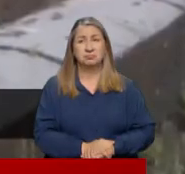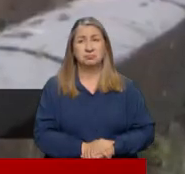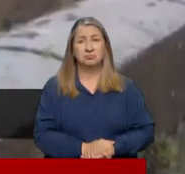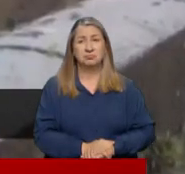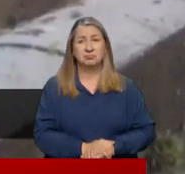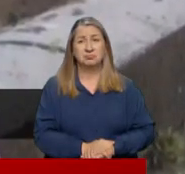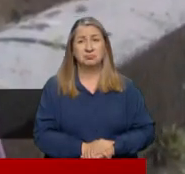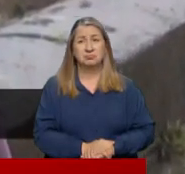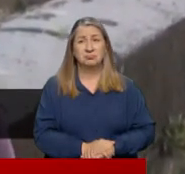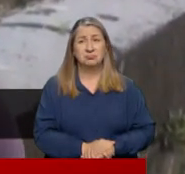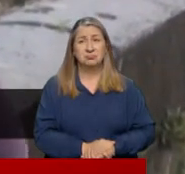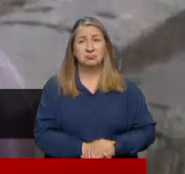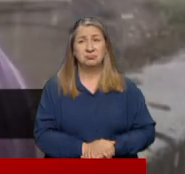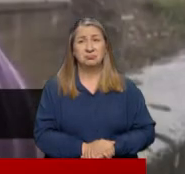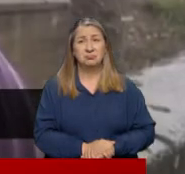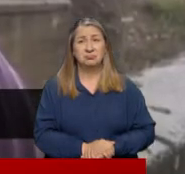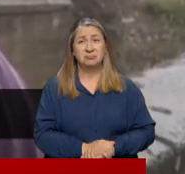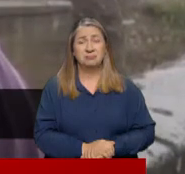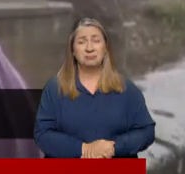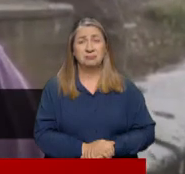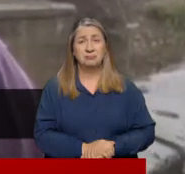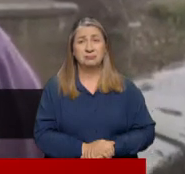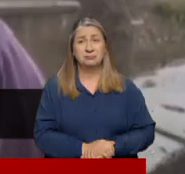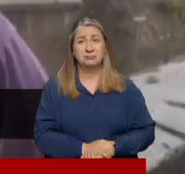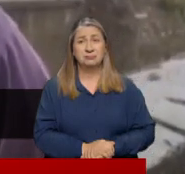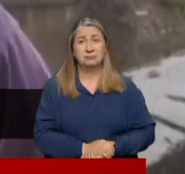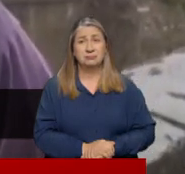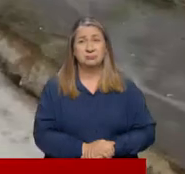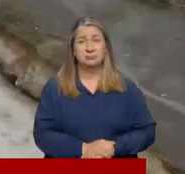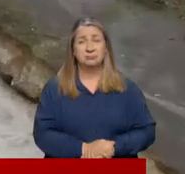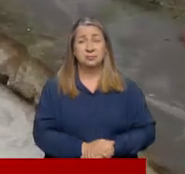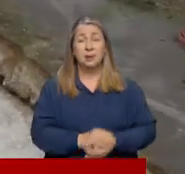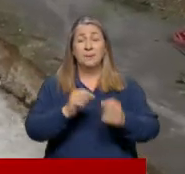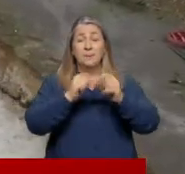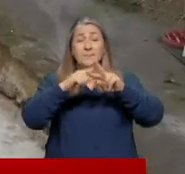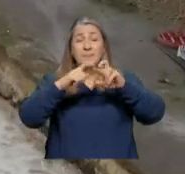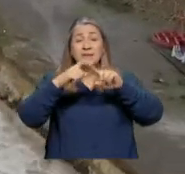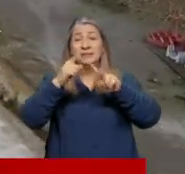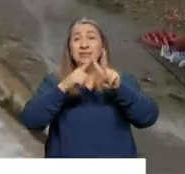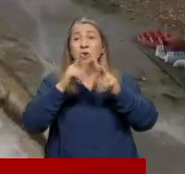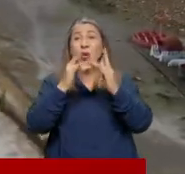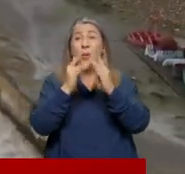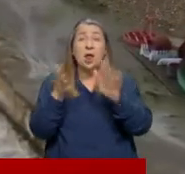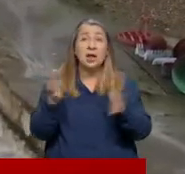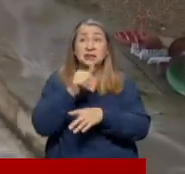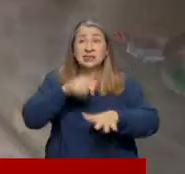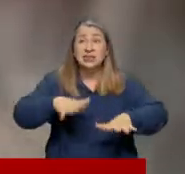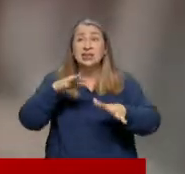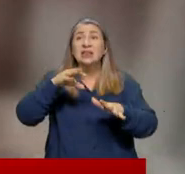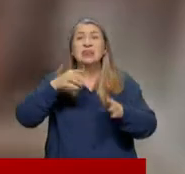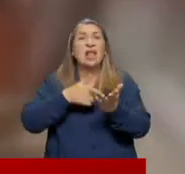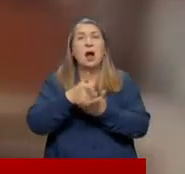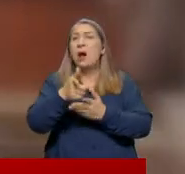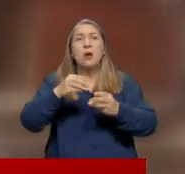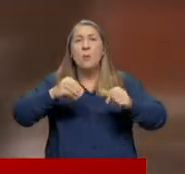Burada yine çarparak Ezer alma diyor aynı felaketler yine yaşamak istemiyoruz biz mart'ında köprüleri yıkan sel Tarlalarda